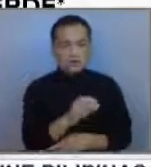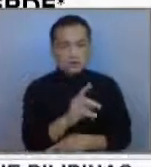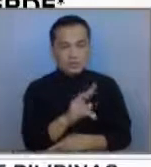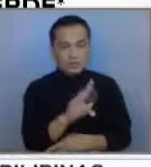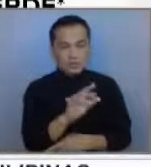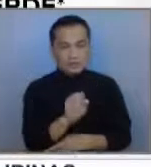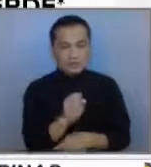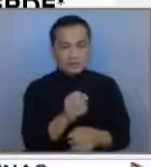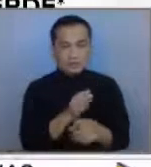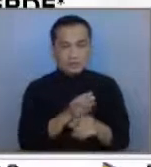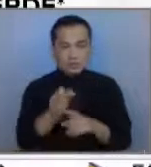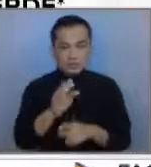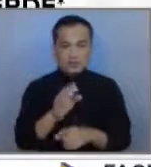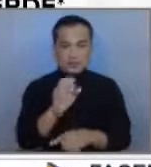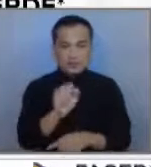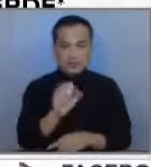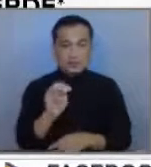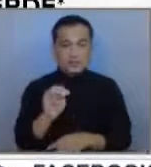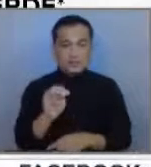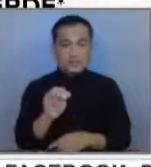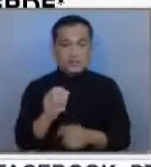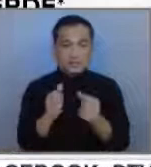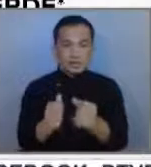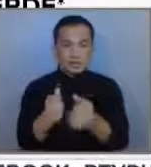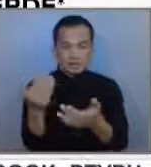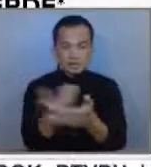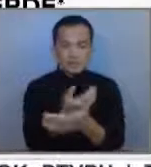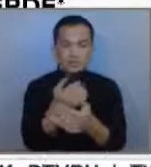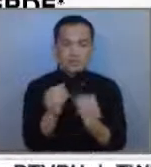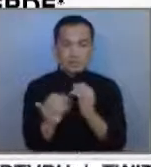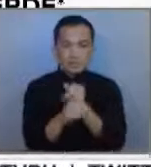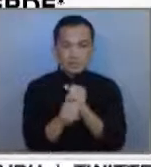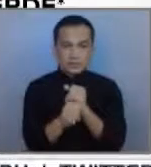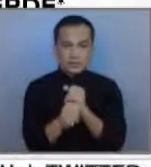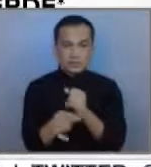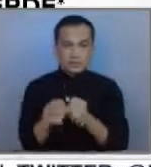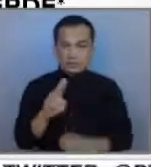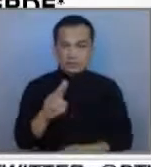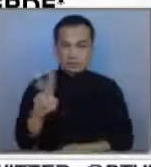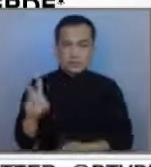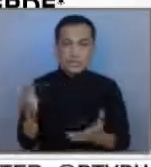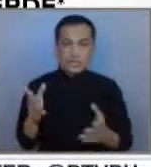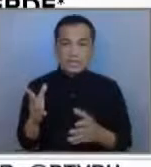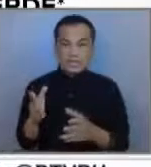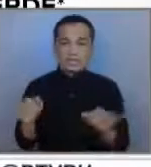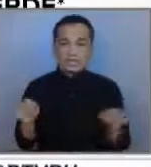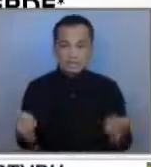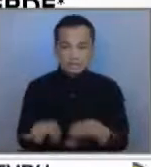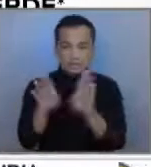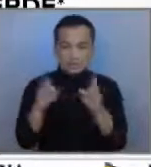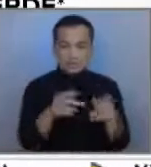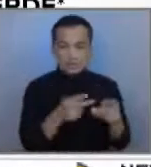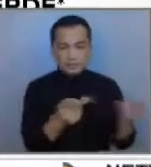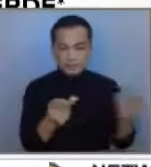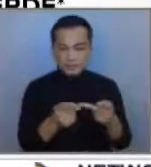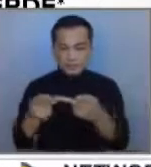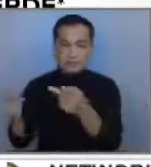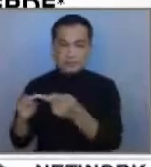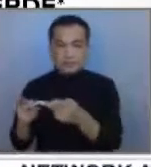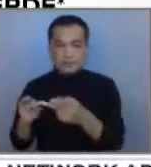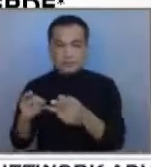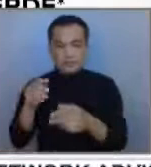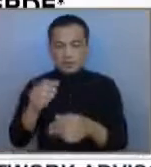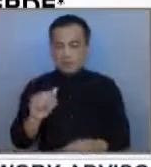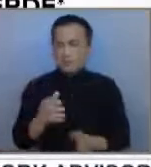naman ang mga modernized jeepney. Habang padadaanin ang mga UV Express sa kaparehong lugar o di kaya ay sa Under Road to Camino